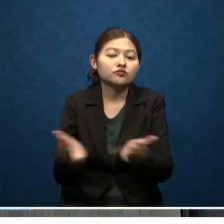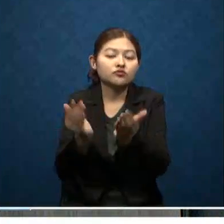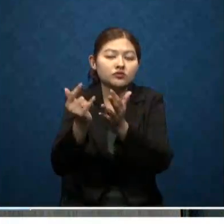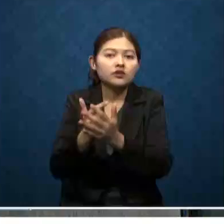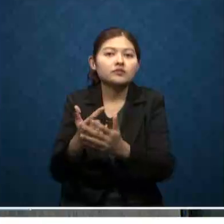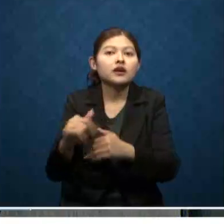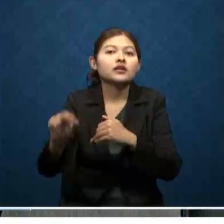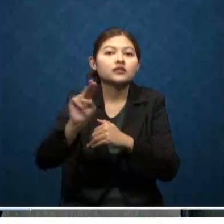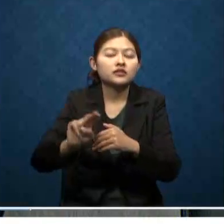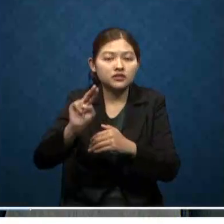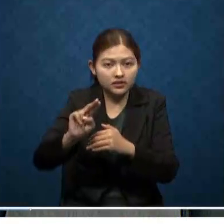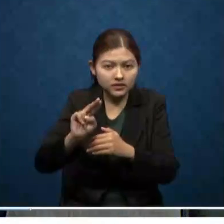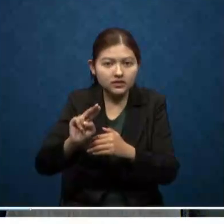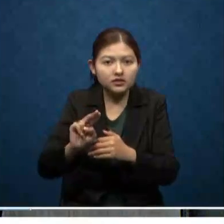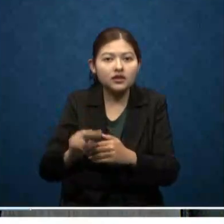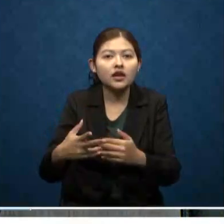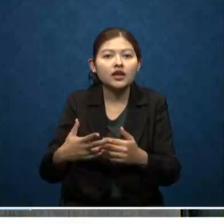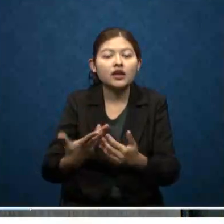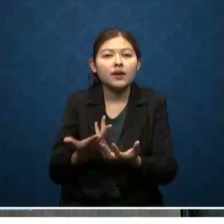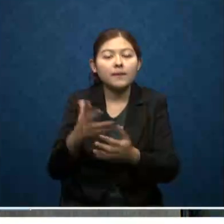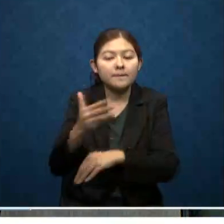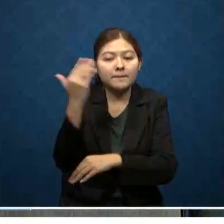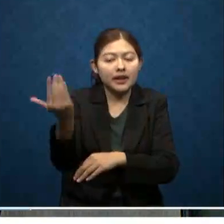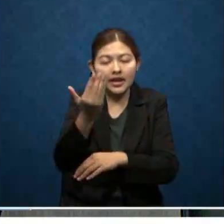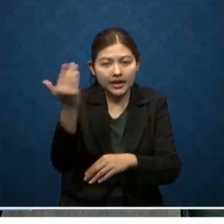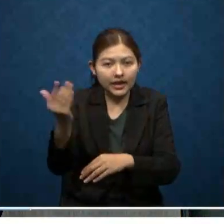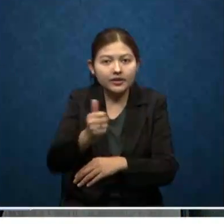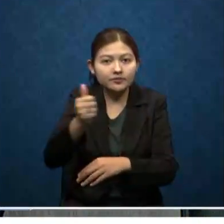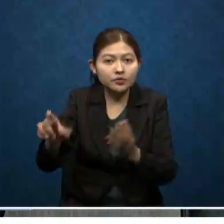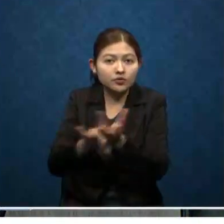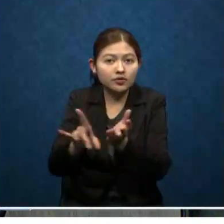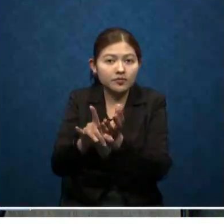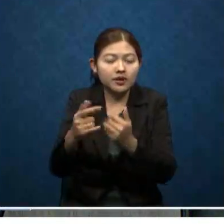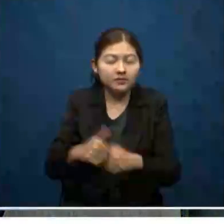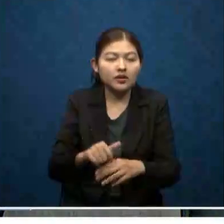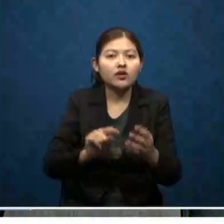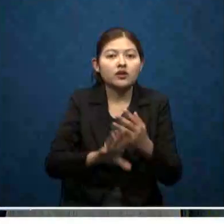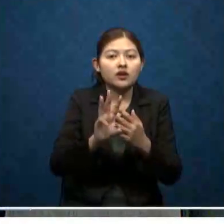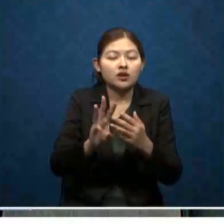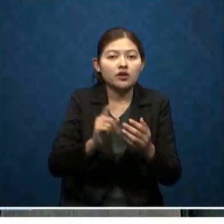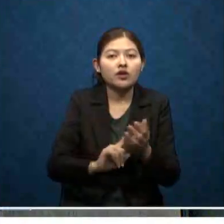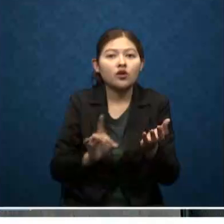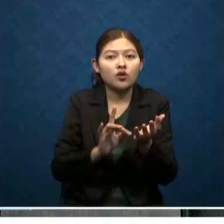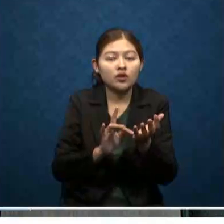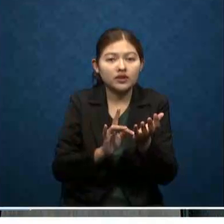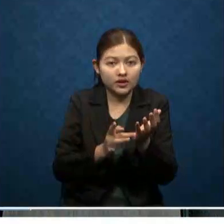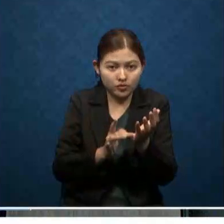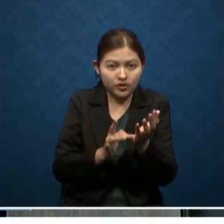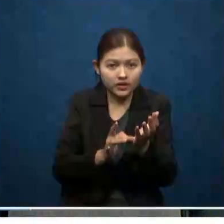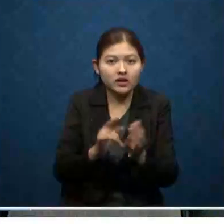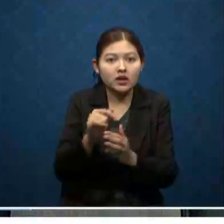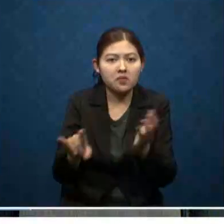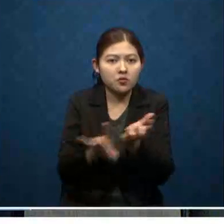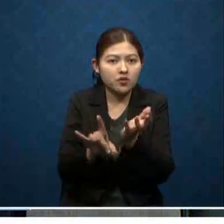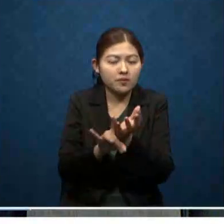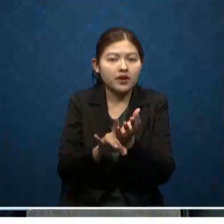ประสิทธิภาพมี 3ประเด็นปฏิรูปด้านที่ 6คือด้านเทคโนโลยีนวัตกรรมและโครงสร้างพื้นฐานมี 2ประปฏิรูปที่ผมได้พูด